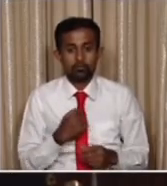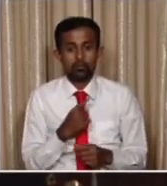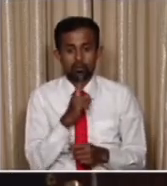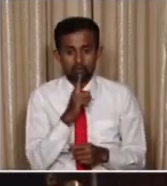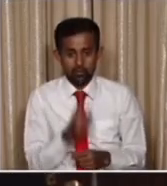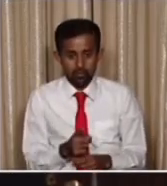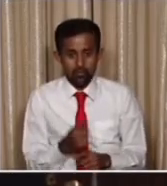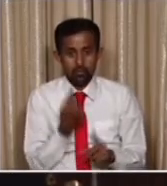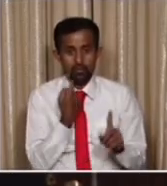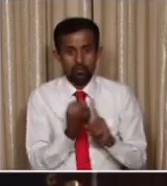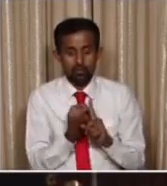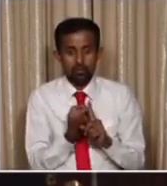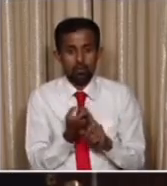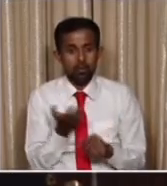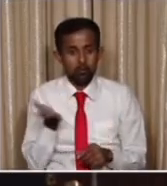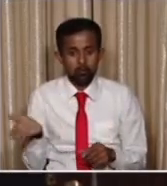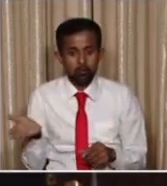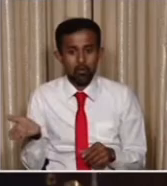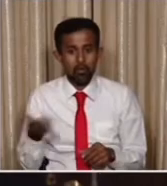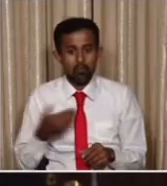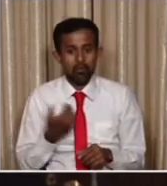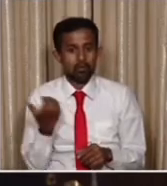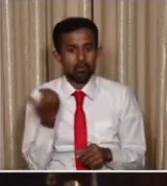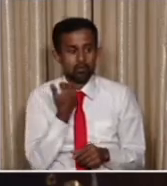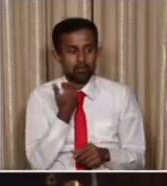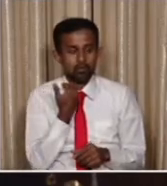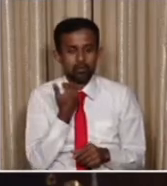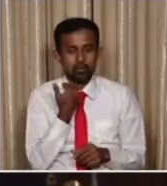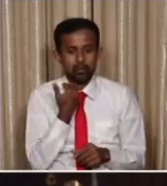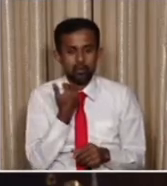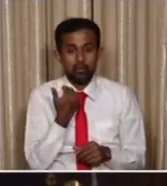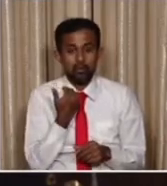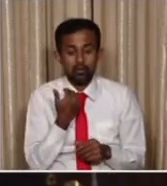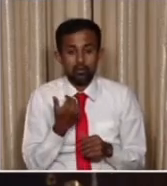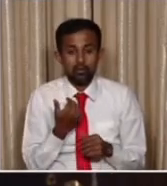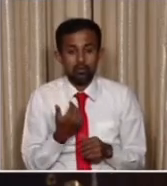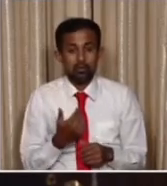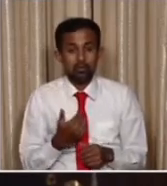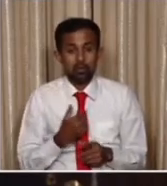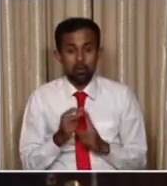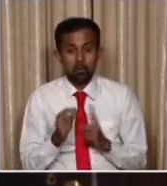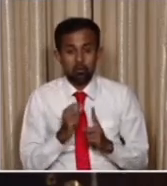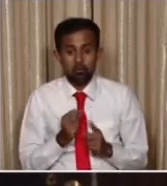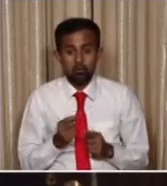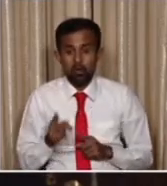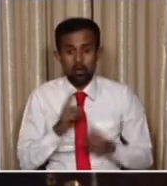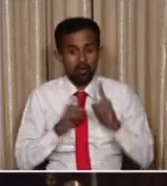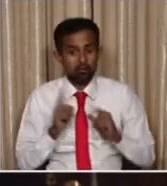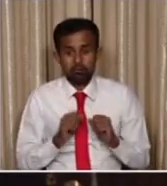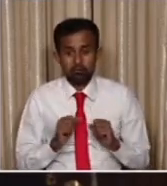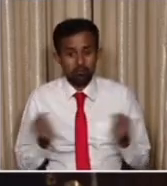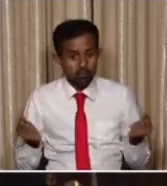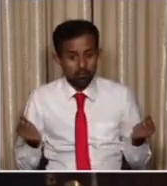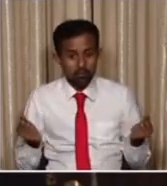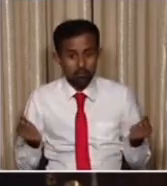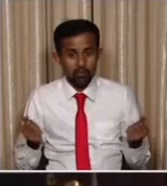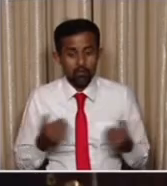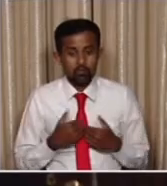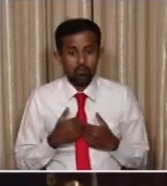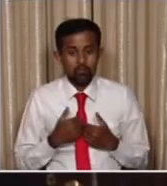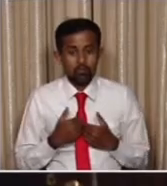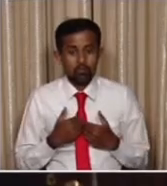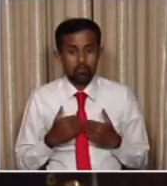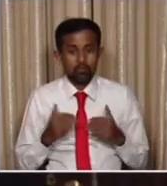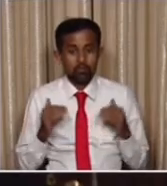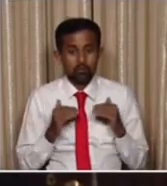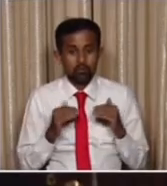මේ මහනුවර මේ අපේ රෝගී ජනතාව වෙනුවෙන් මේ හඬ මේ පාර්ලිමේන්තුවේ කතා නොකළොත් අපේ මිනිසුන්ට මම සාධාරණයක් කරේ